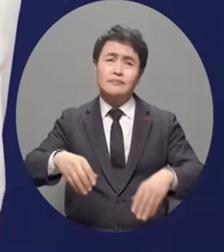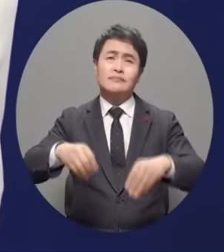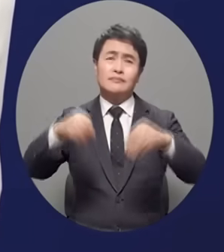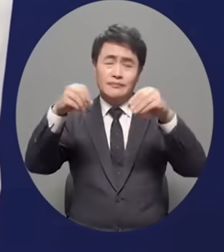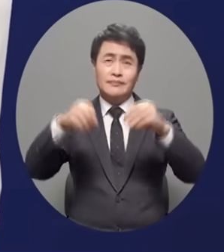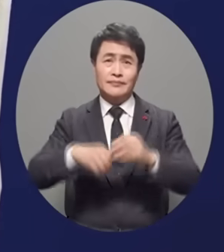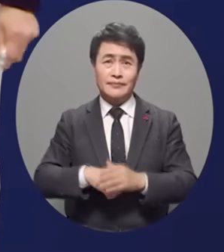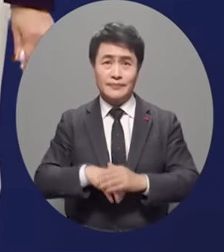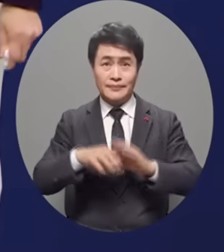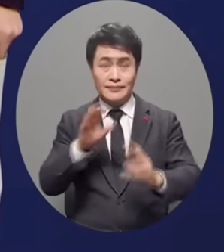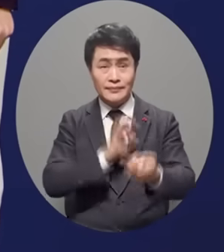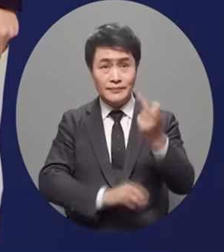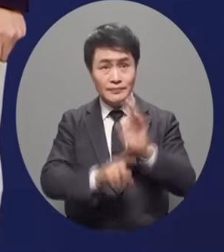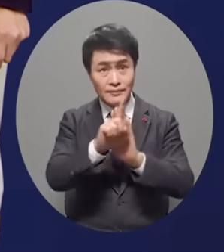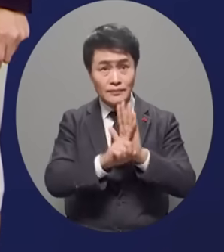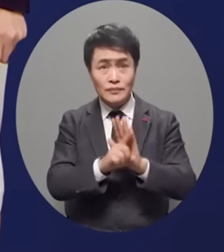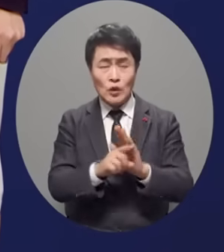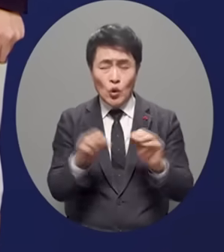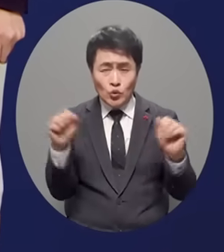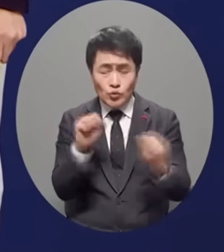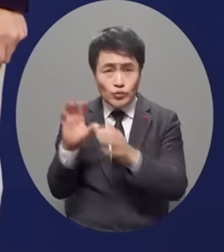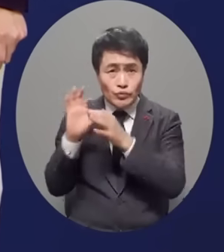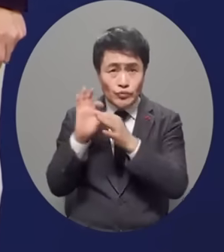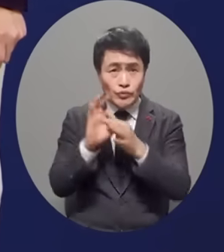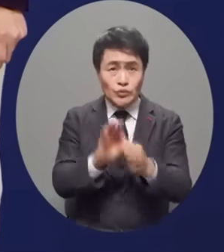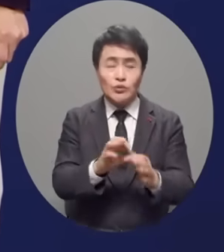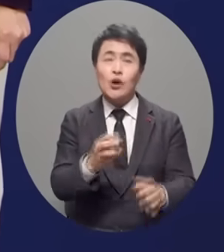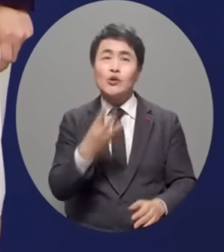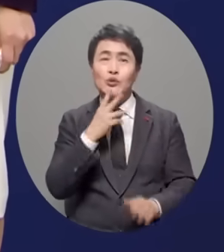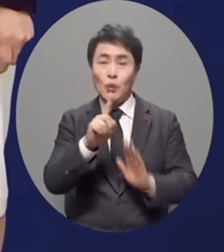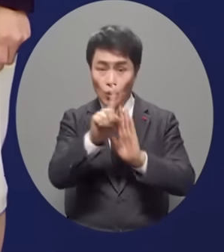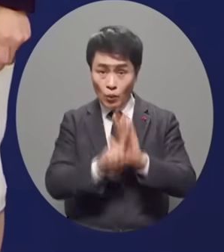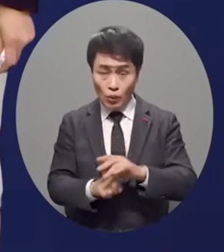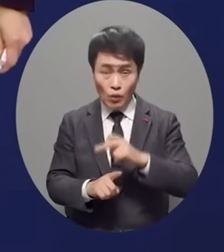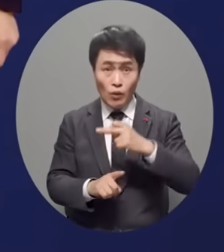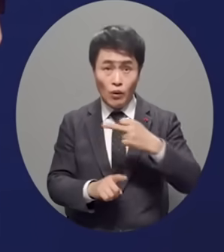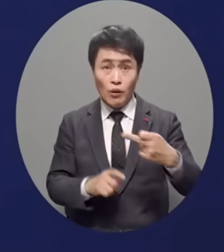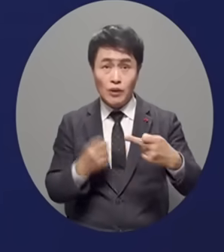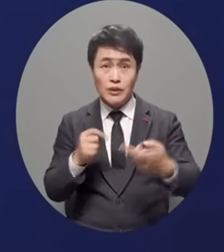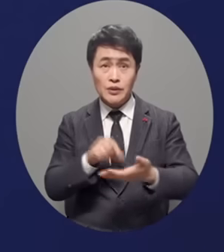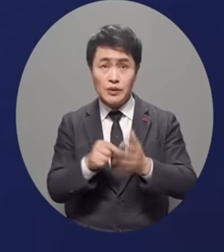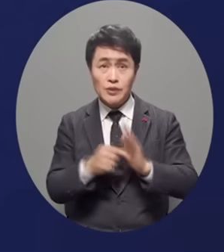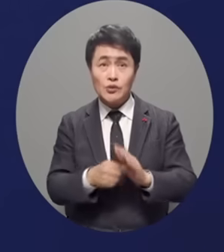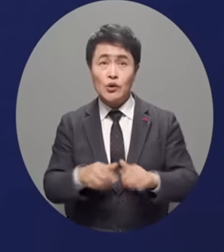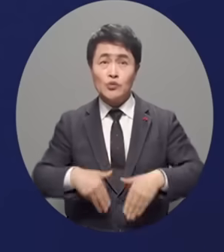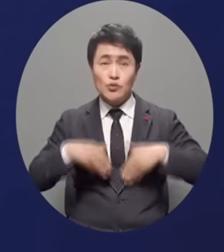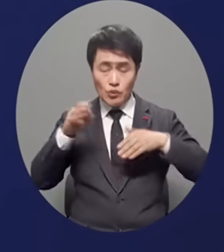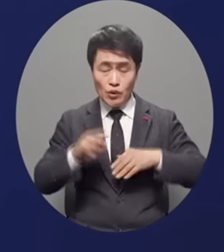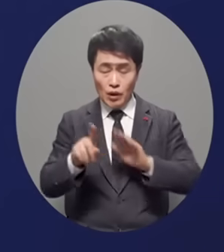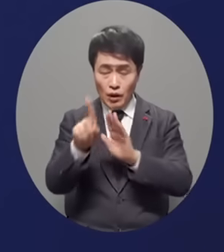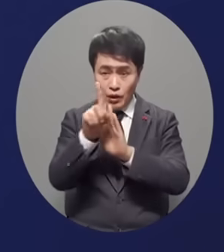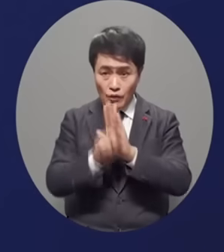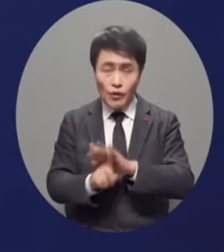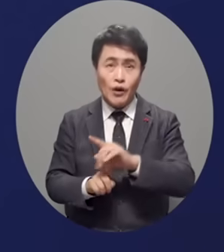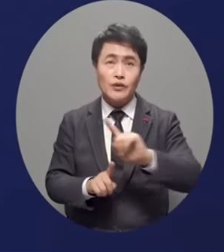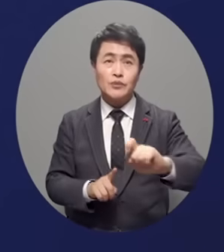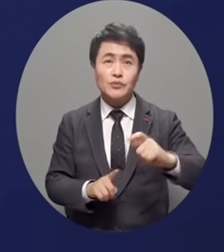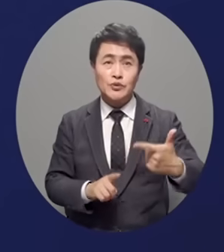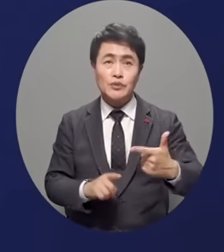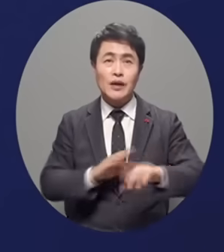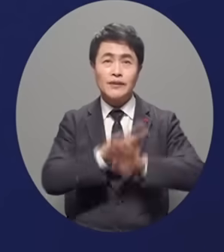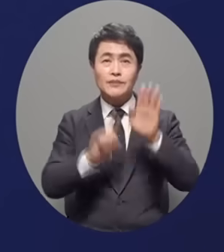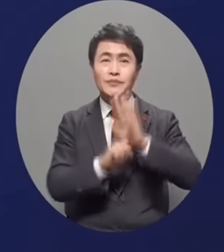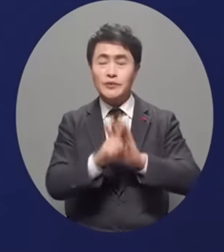건조하겠습니다. 아침까지는 강추위가 이어지면서 서울이 영하 12도, 춘천 영하 16도를 보이겠고 낮 기온은 서울이